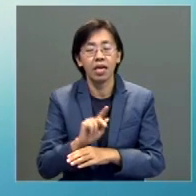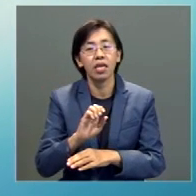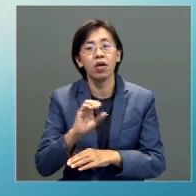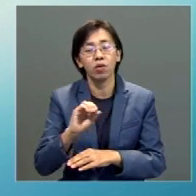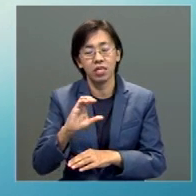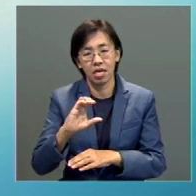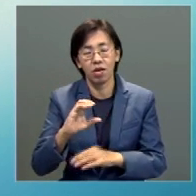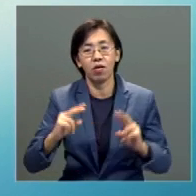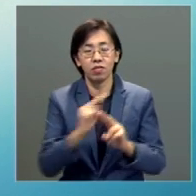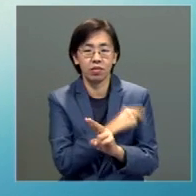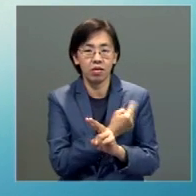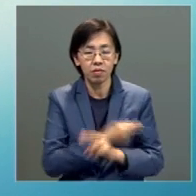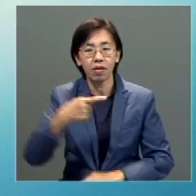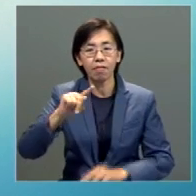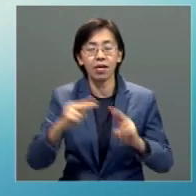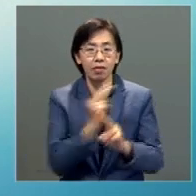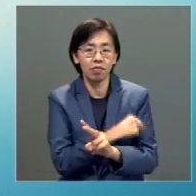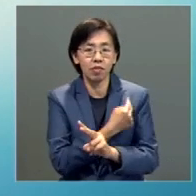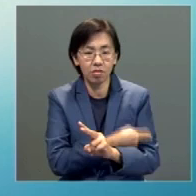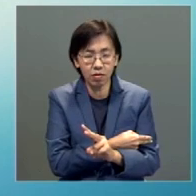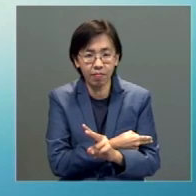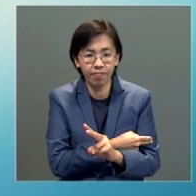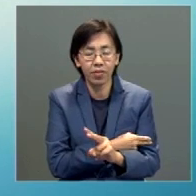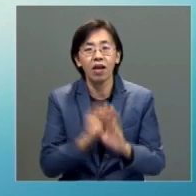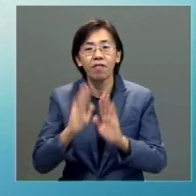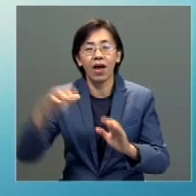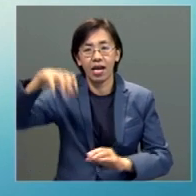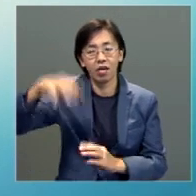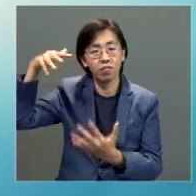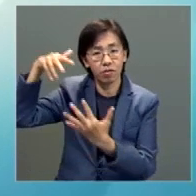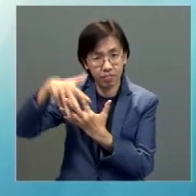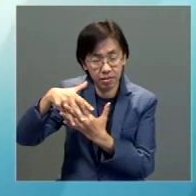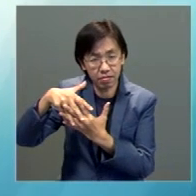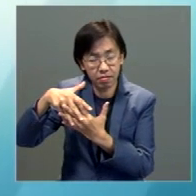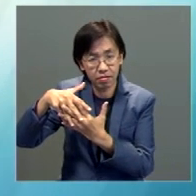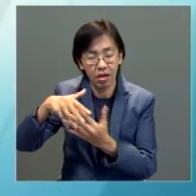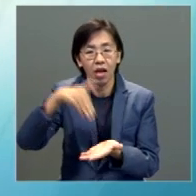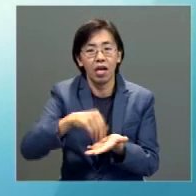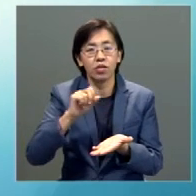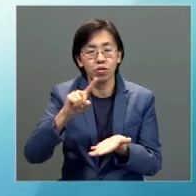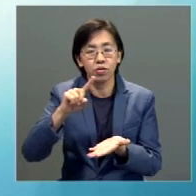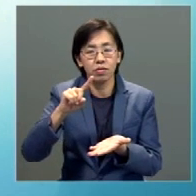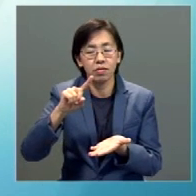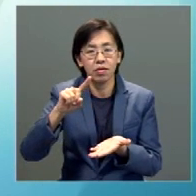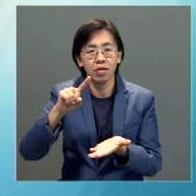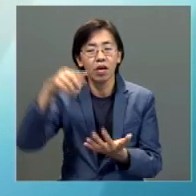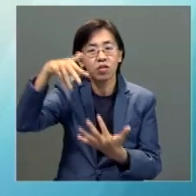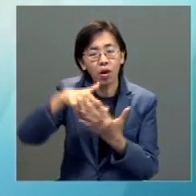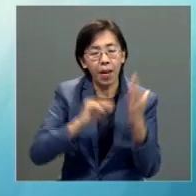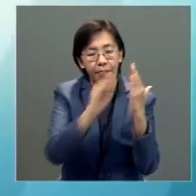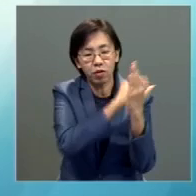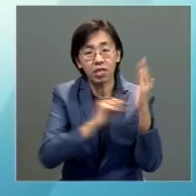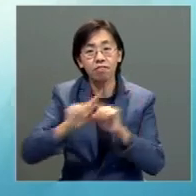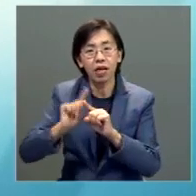ารณสุขท่านปลัดกระทรวงสาธารณสุขก็มอบให้ทางกรมสุขภาพจิตกับศูนย์สุขภาพ เขตทั้งหลายเนี่ยเข้า